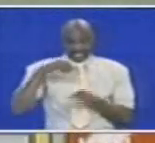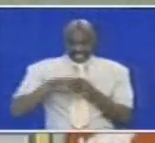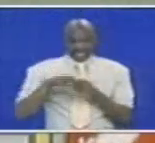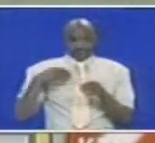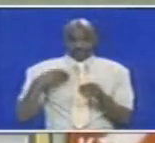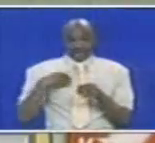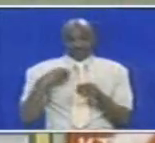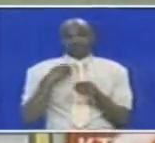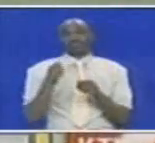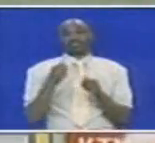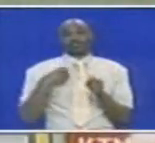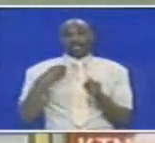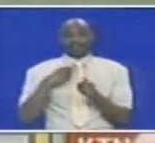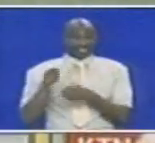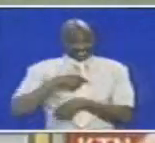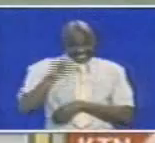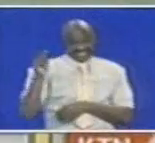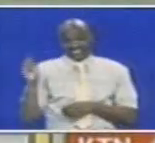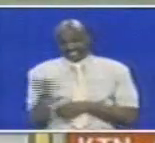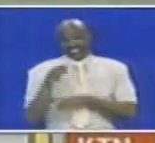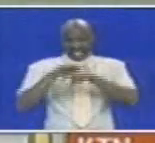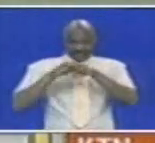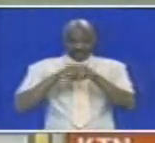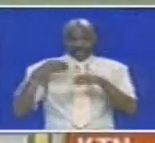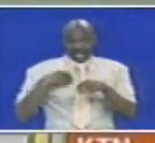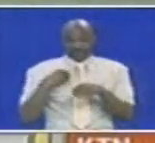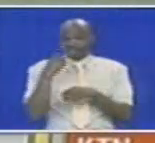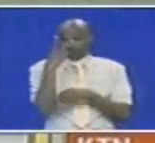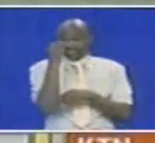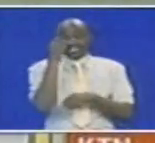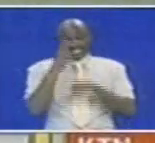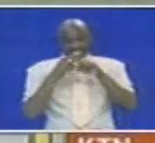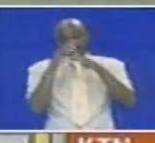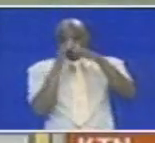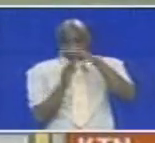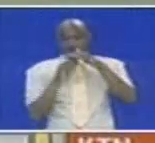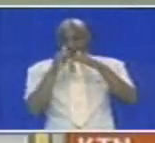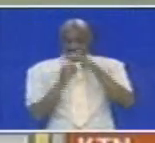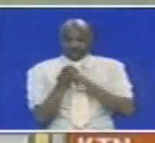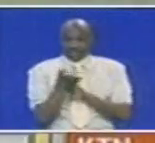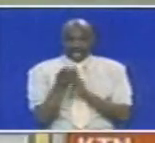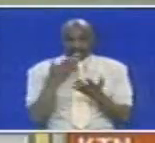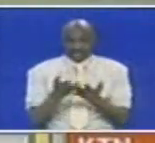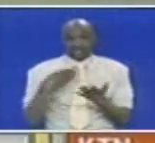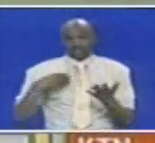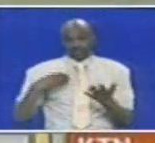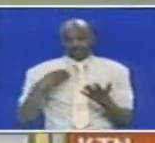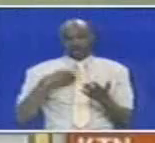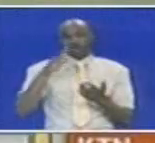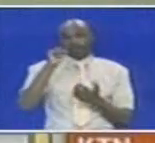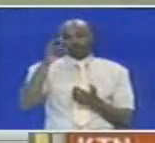cha ubingwa wa tenisi Afrika kwa wachezaji wasiozidi miaka 20 itakayoandaliwa jijini Gaborone nchini